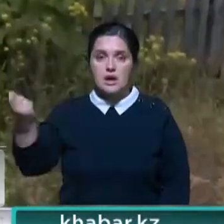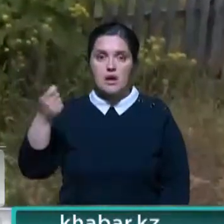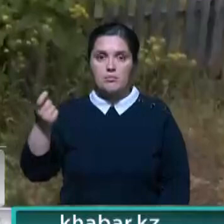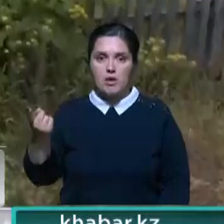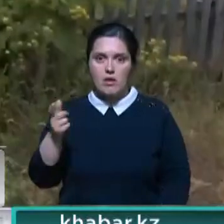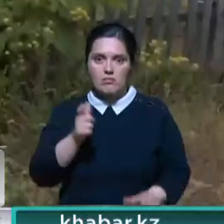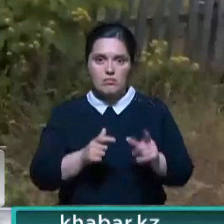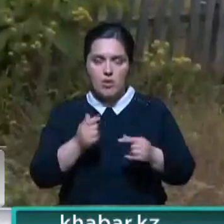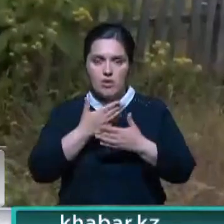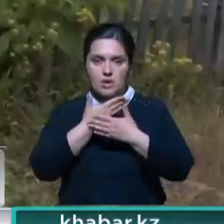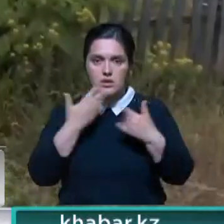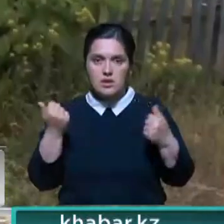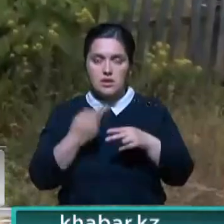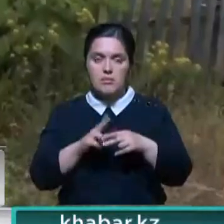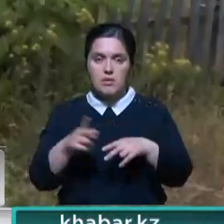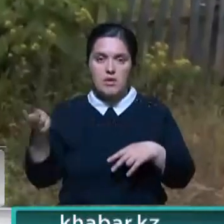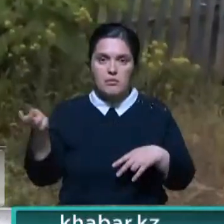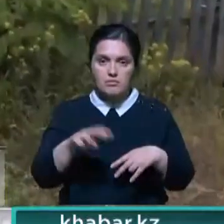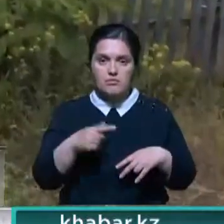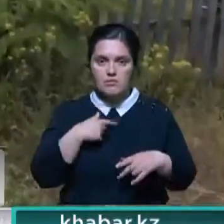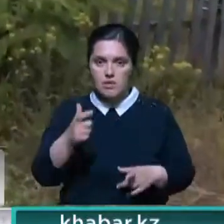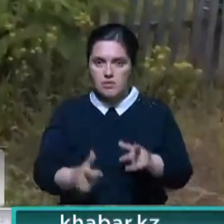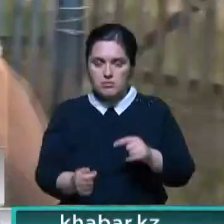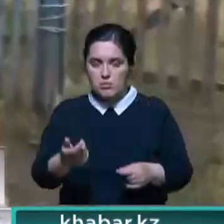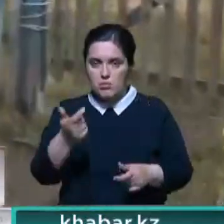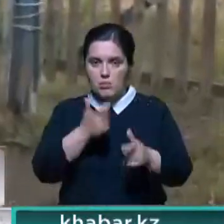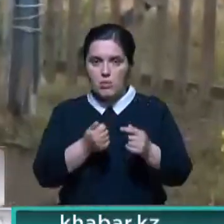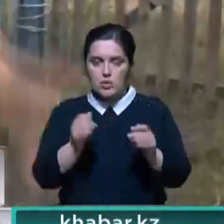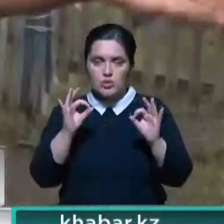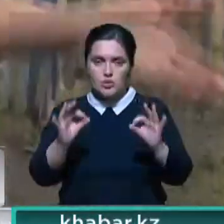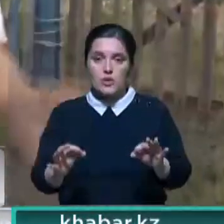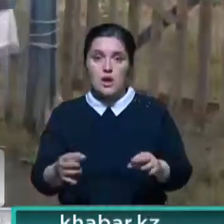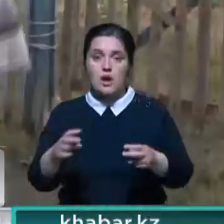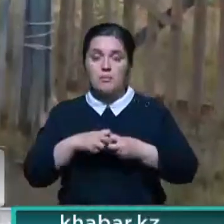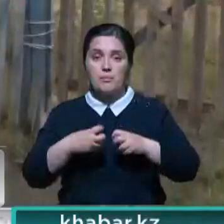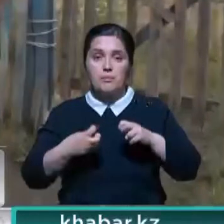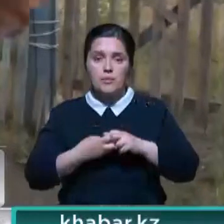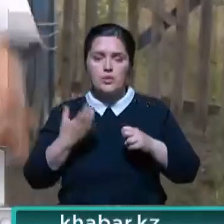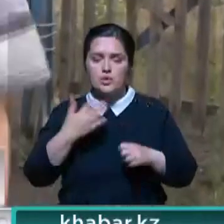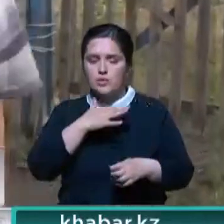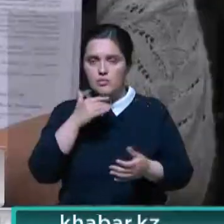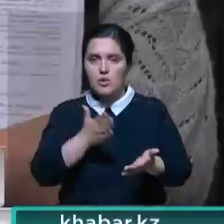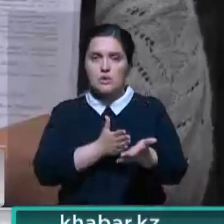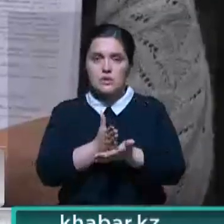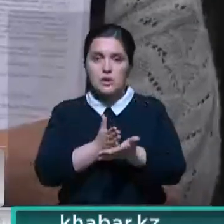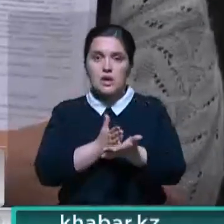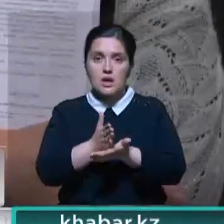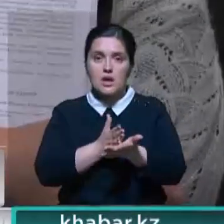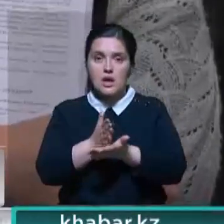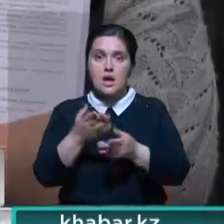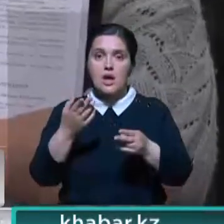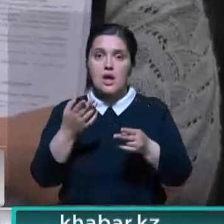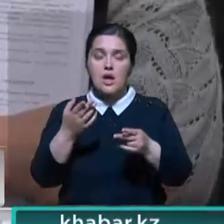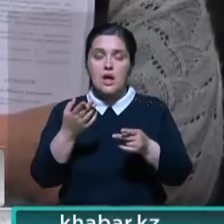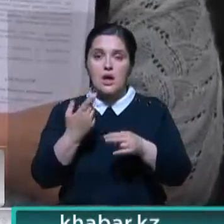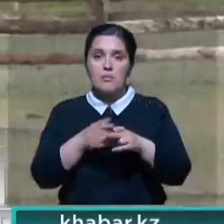нету. Приходит корова, стопана, нам меньше дают, чем я утром ее подоила. Этой проблеме не первый год, говорят сельчане. Коровы с пастбища